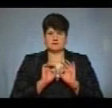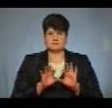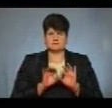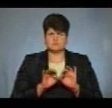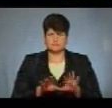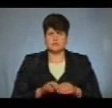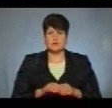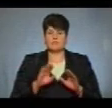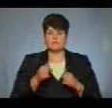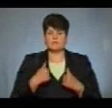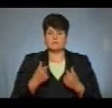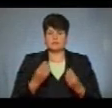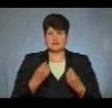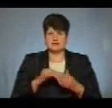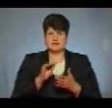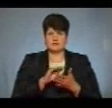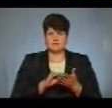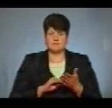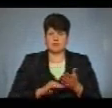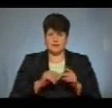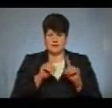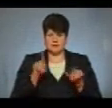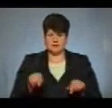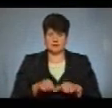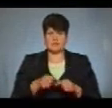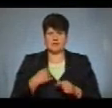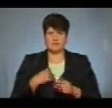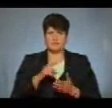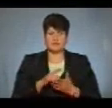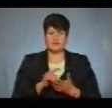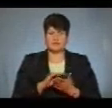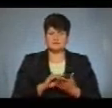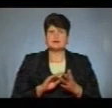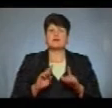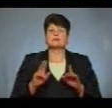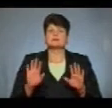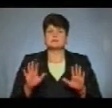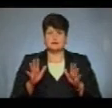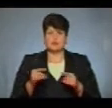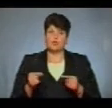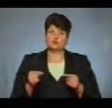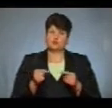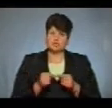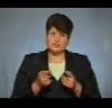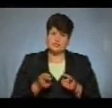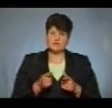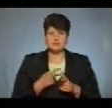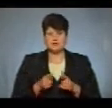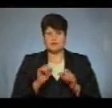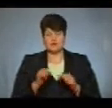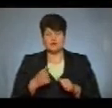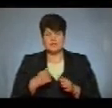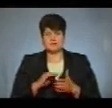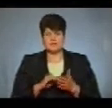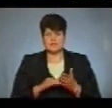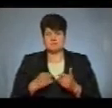пояснювала. Потім вони мені дали заповнити бланк, тобто я жертва, і я маю заповнити, як все сталося. Я уточнила, чи можу я заповняти цей